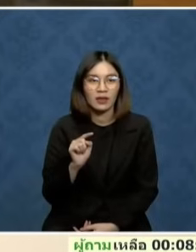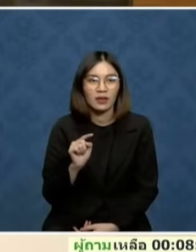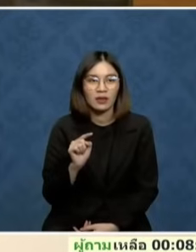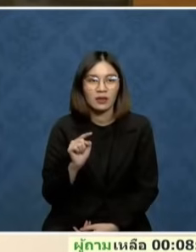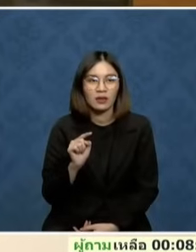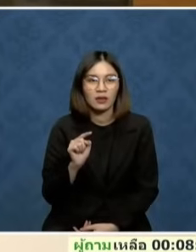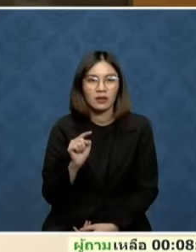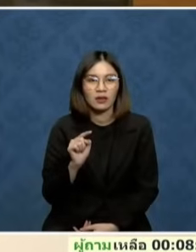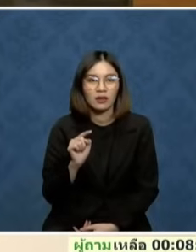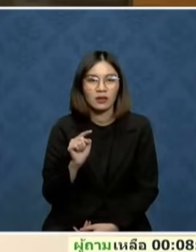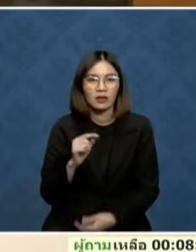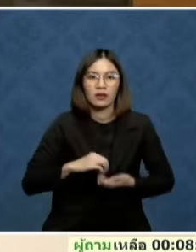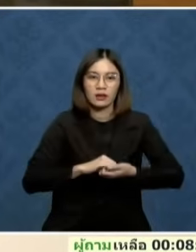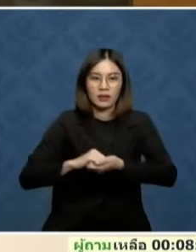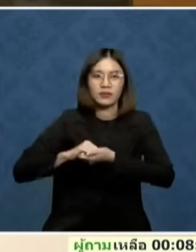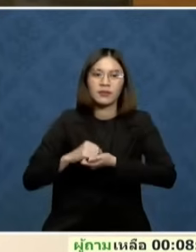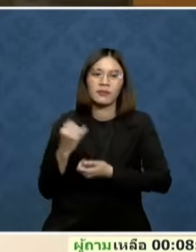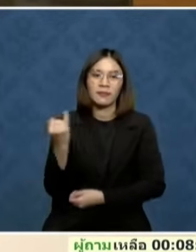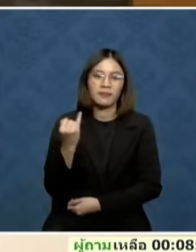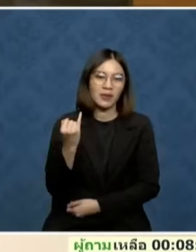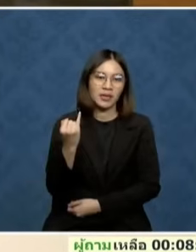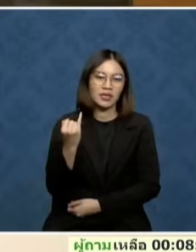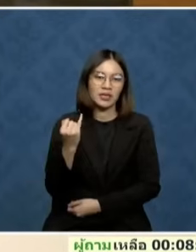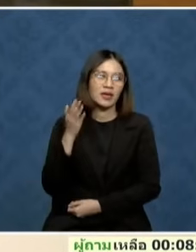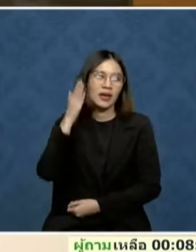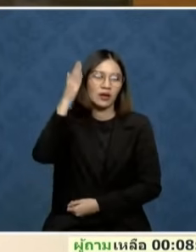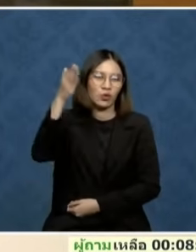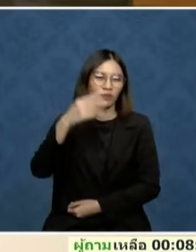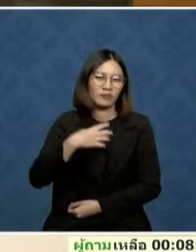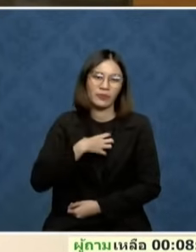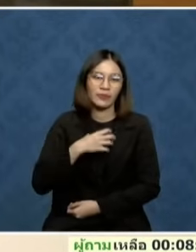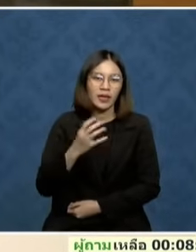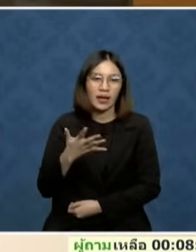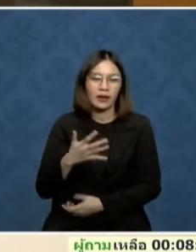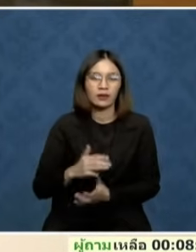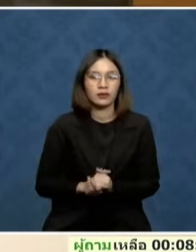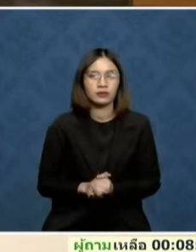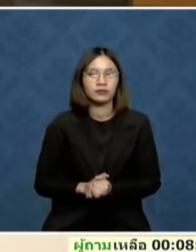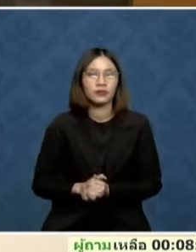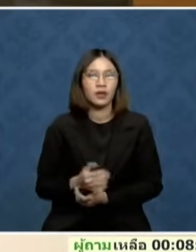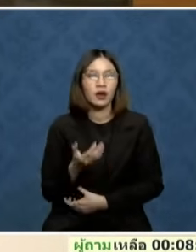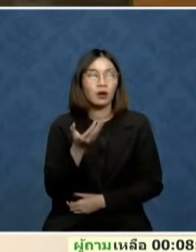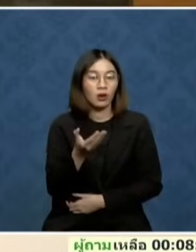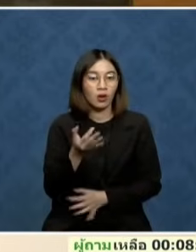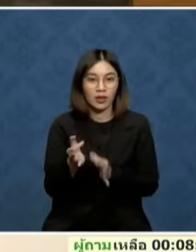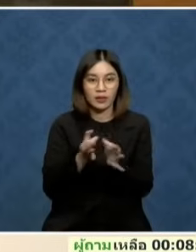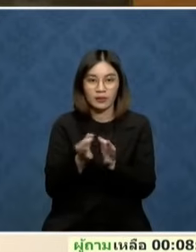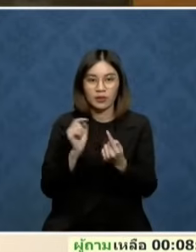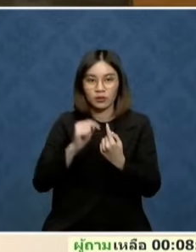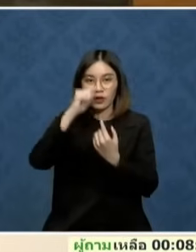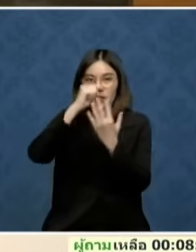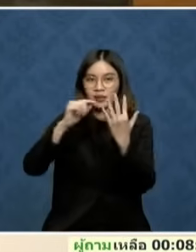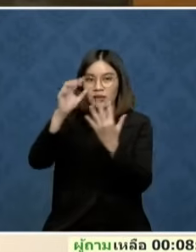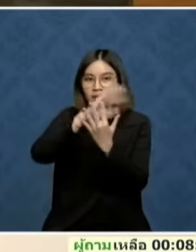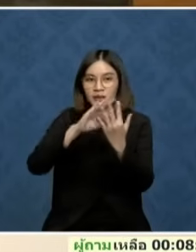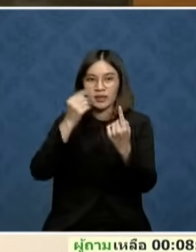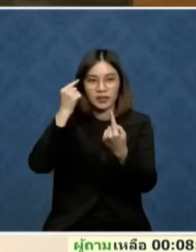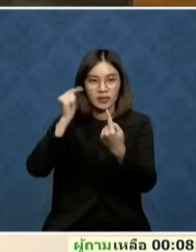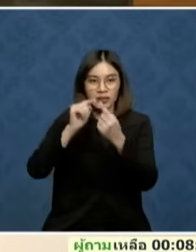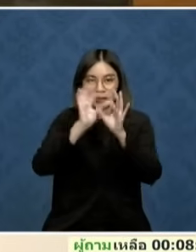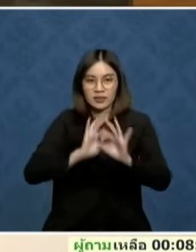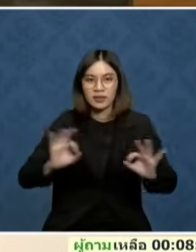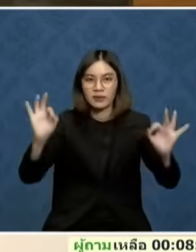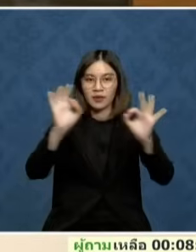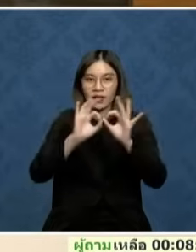สัมพันธ์ที่ไม่ดีในอนาคตขออนุญาตเรียนว่าประเทศไทยให้ความสำคัญ